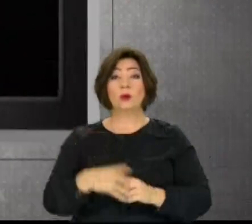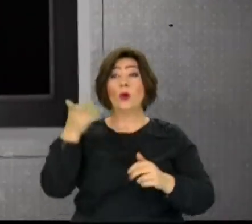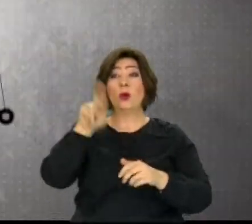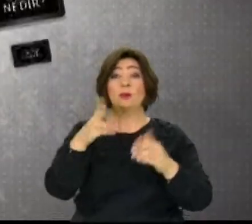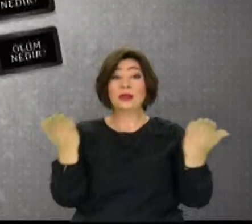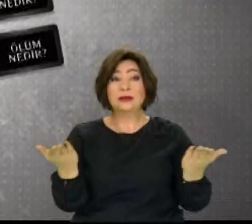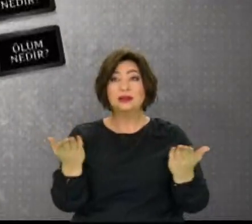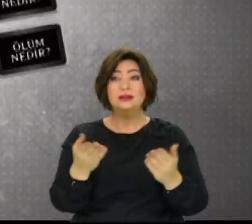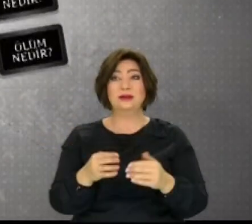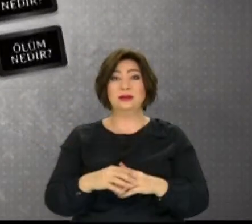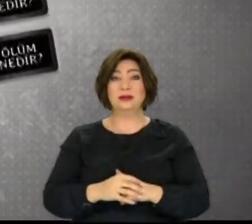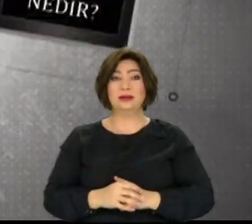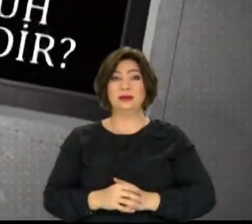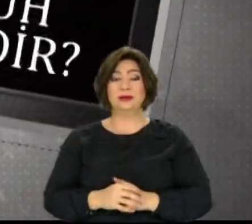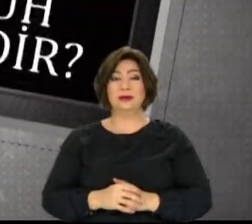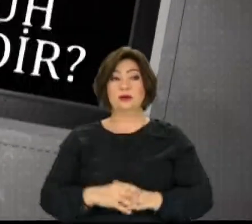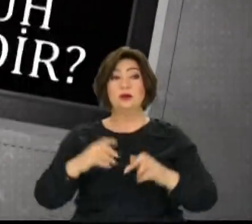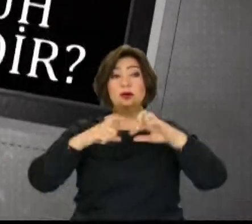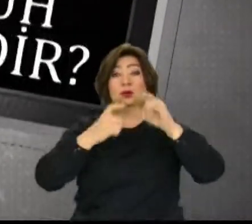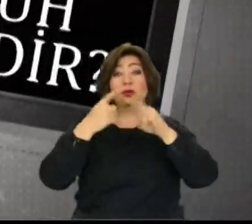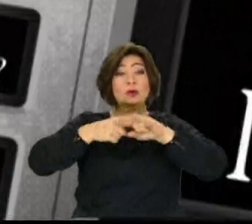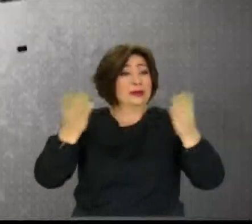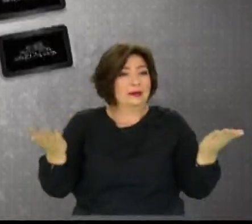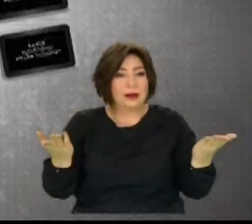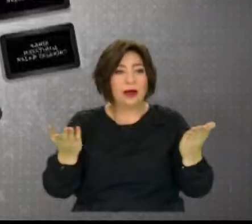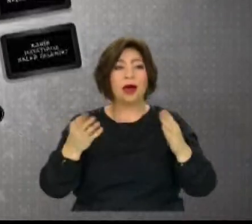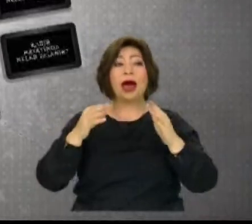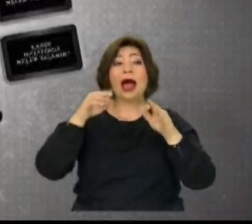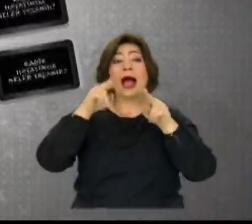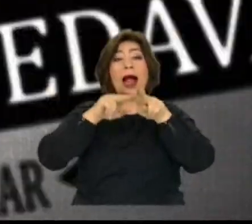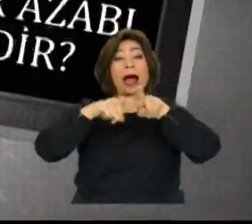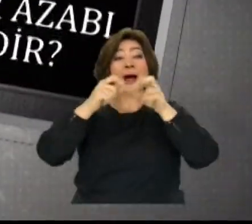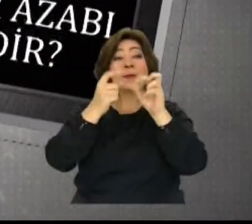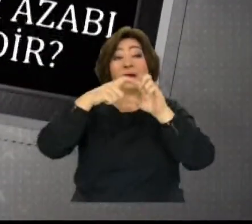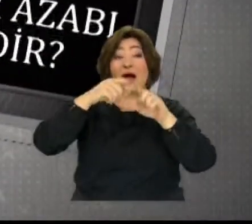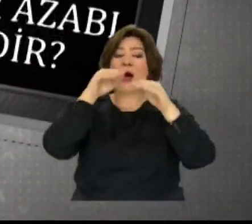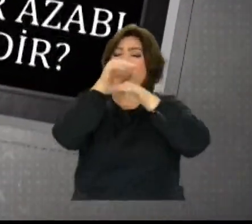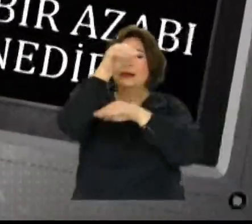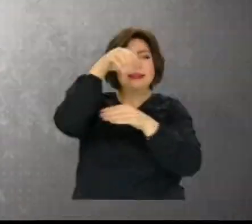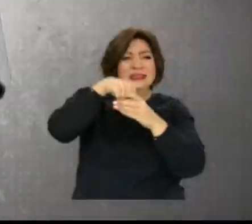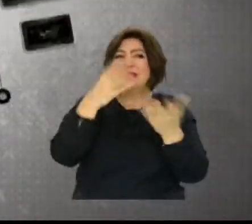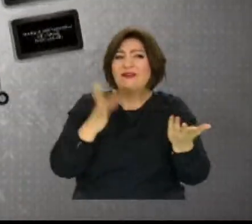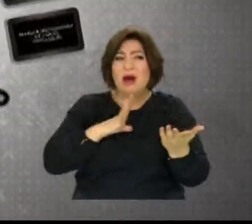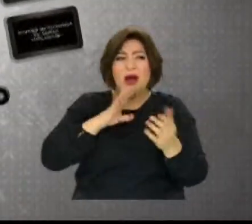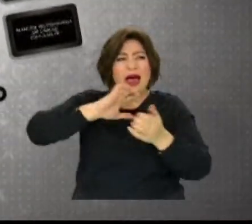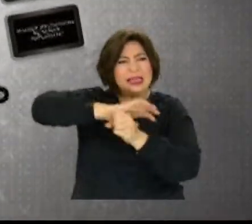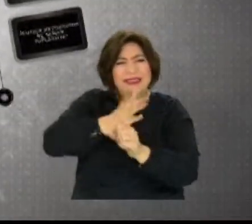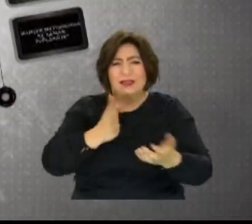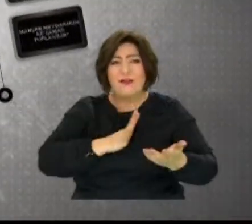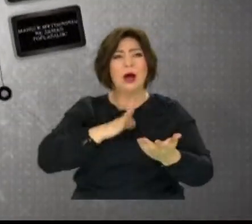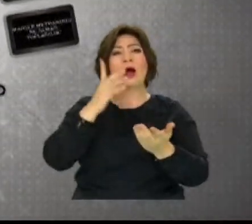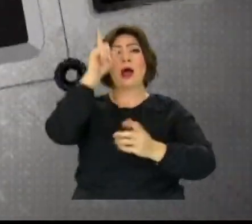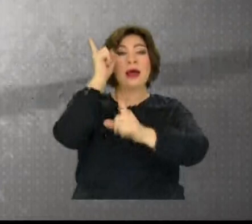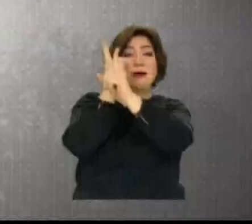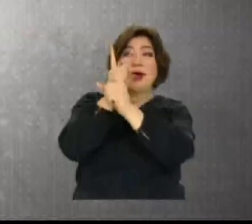Ölüm nedir? Ruh nedir? Kabir hayatında neler yaşanır? Kabir azabı nedir? Mahşer meydanında ne